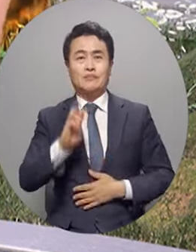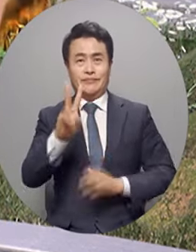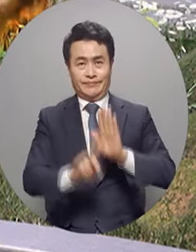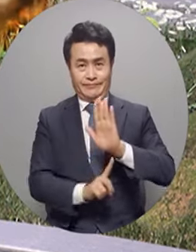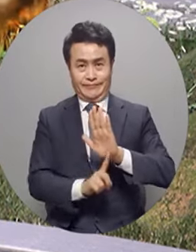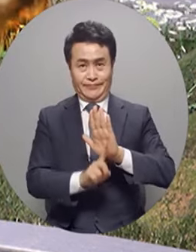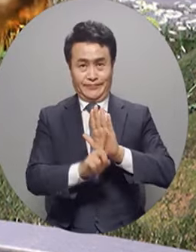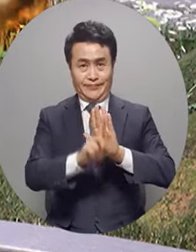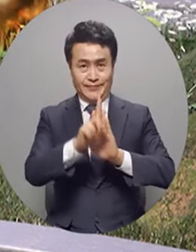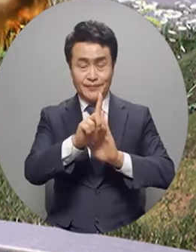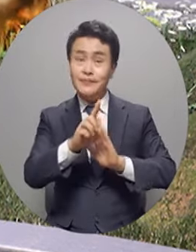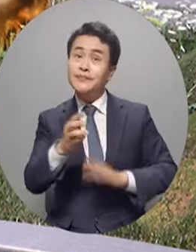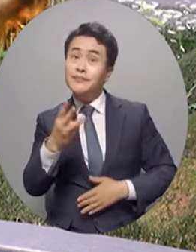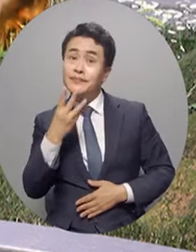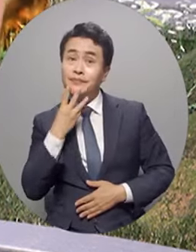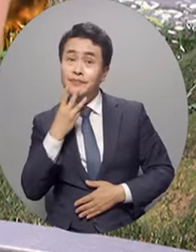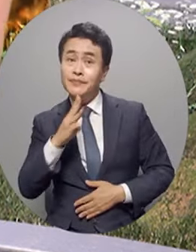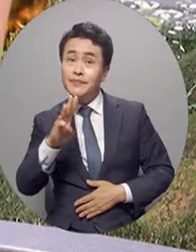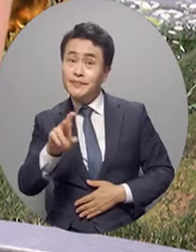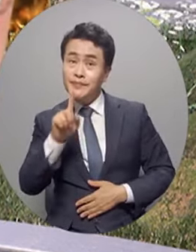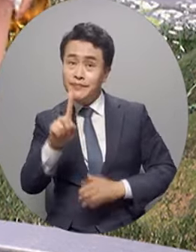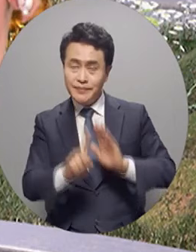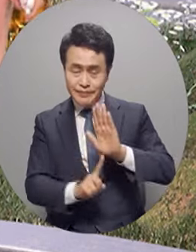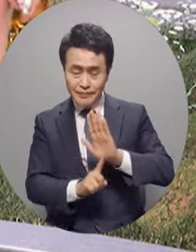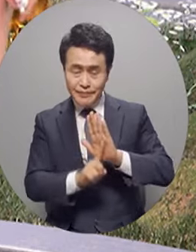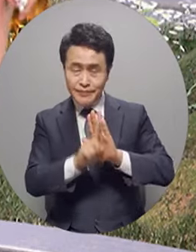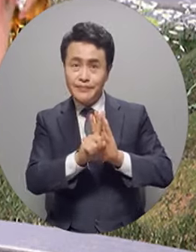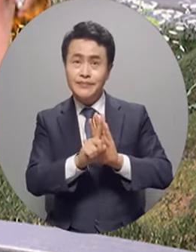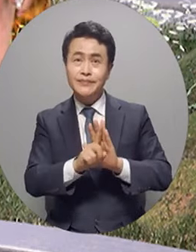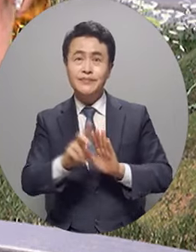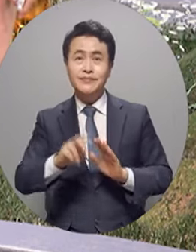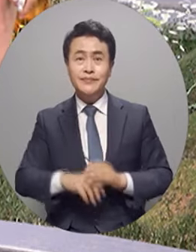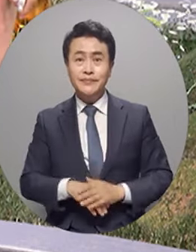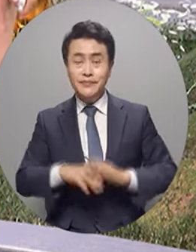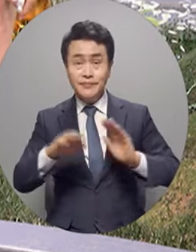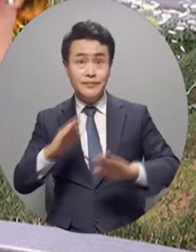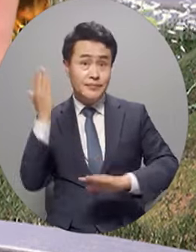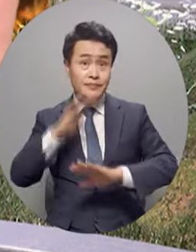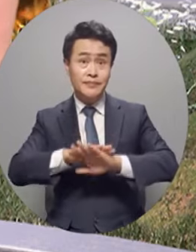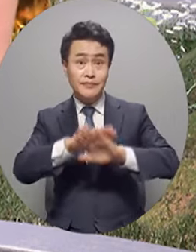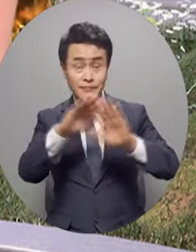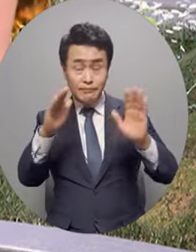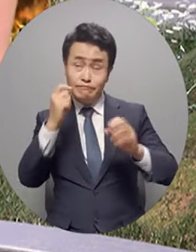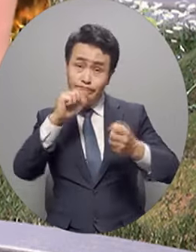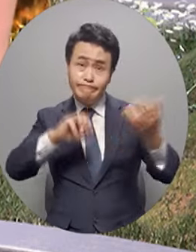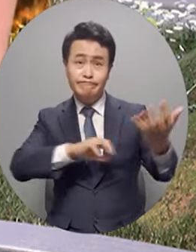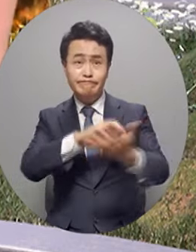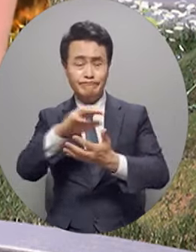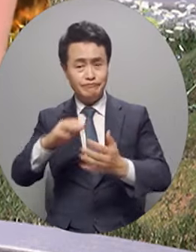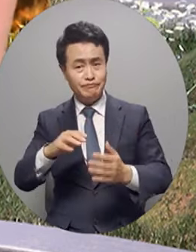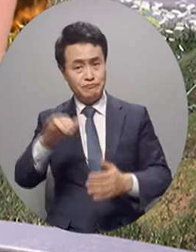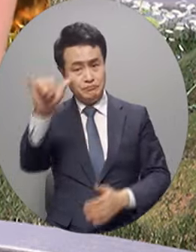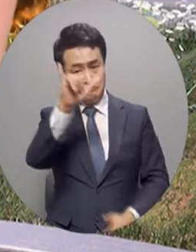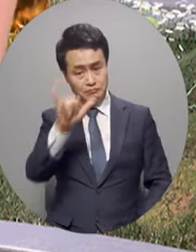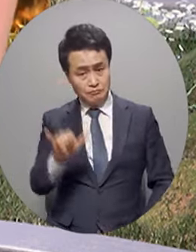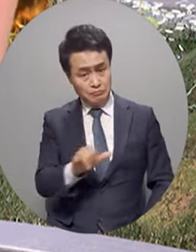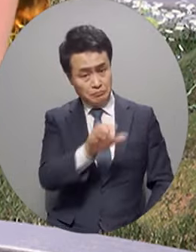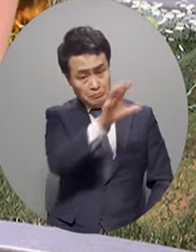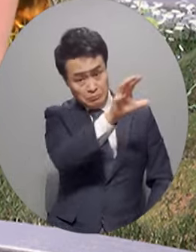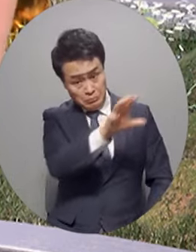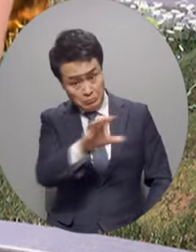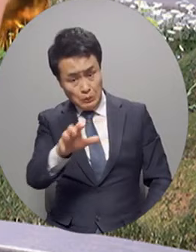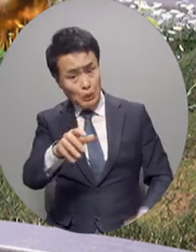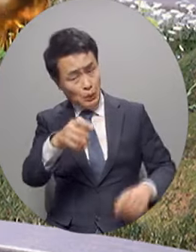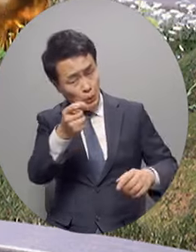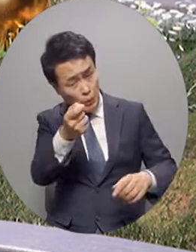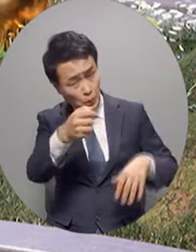안팎까지 오르겠고요. 서울은 31도가 예상됩니다. 하늘에는 가끔 구름 많은 가운데 중부지방 곳곳에는 약한 빗방울이